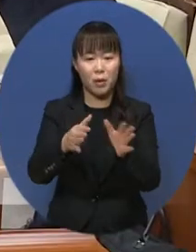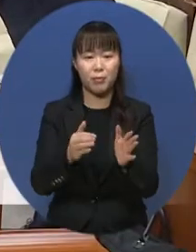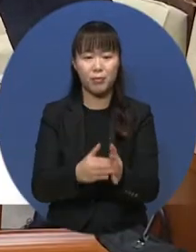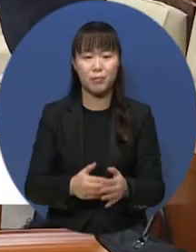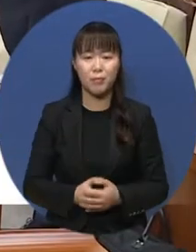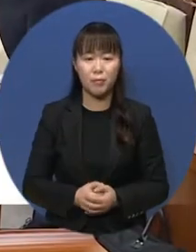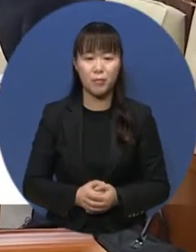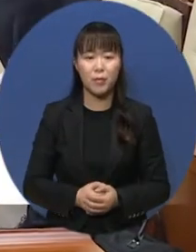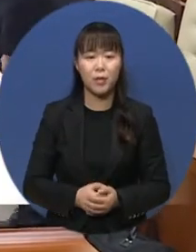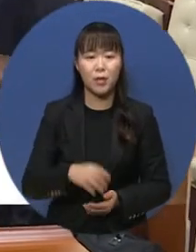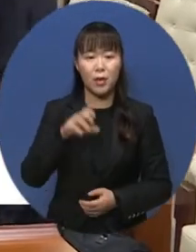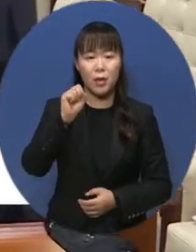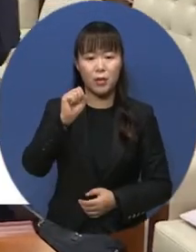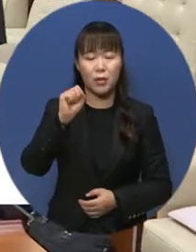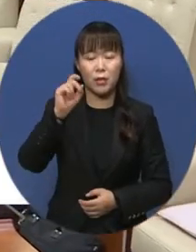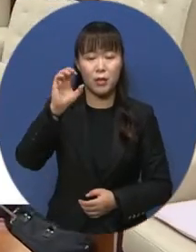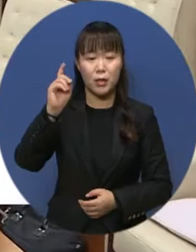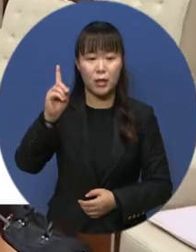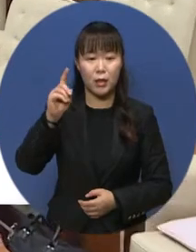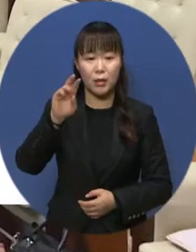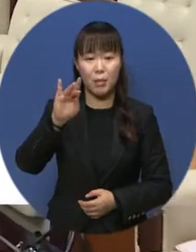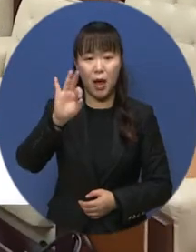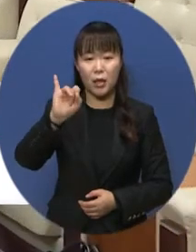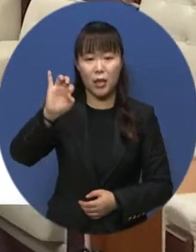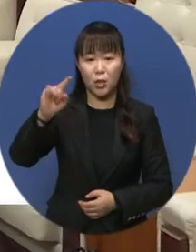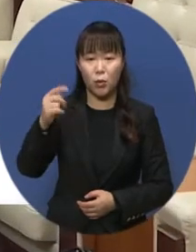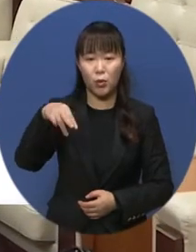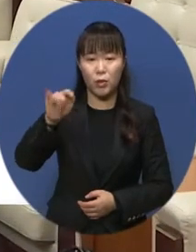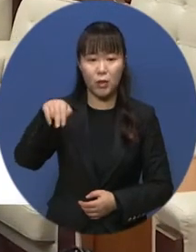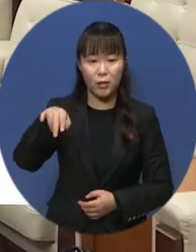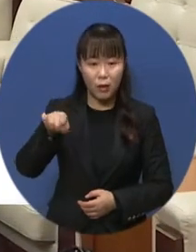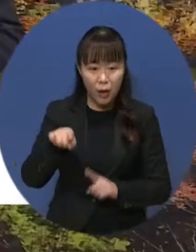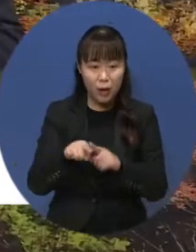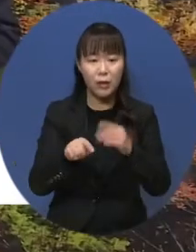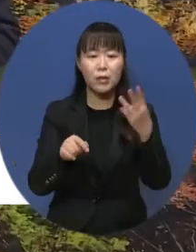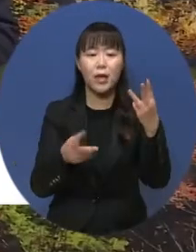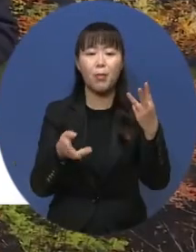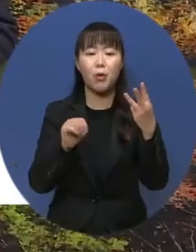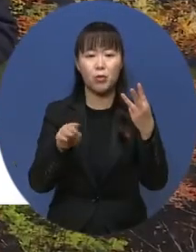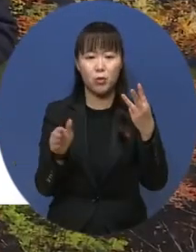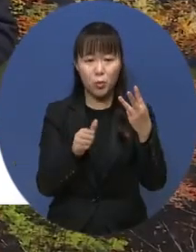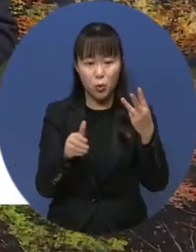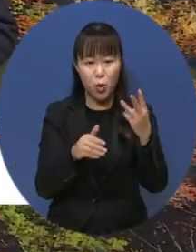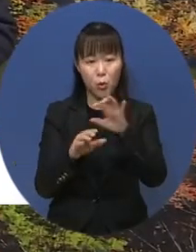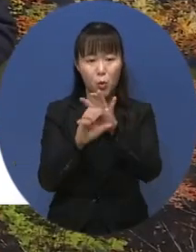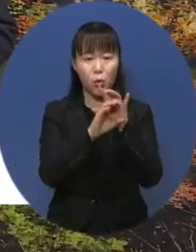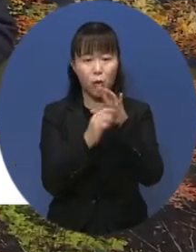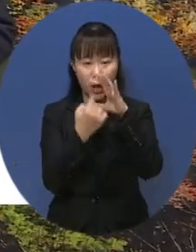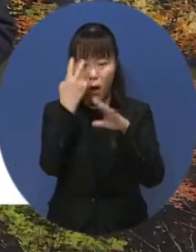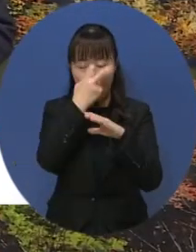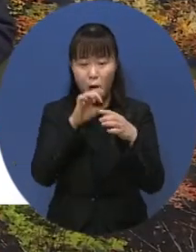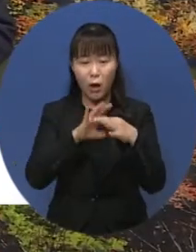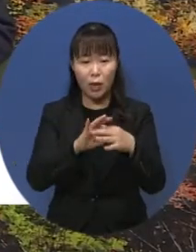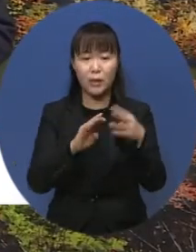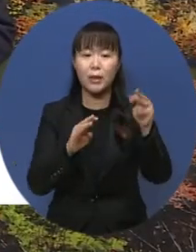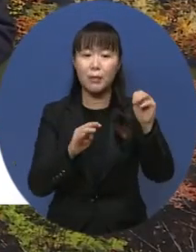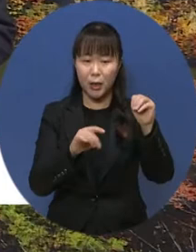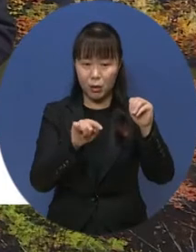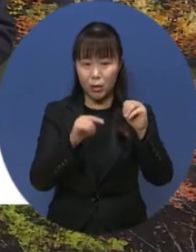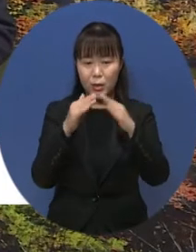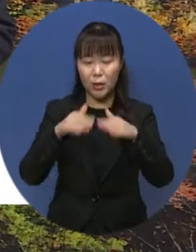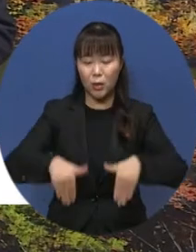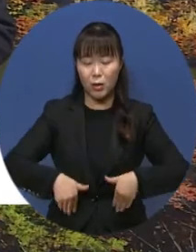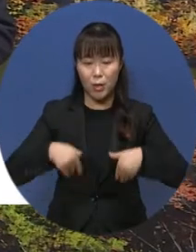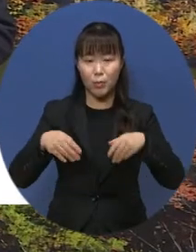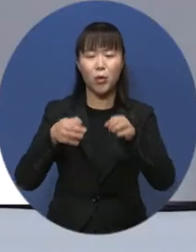sd 바이오 센서가 지난달 28일 3억원 상당의 코론 알고 진단 키트 3만 개를 전라남도의